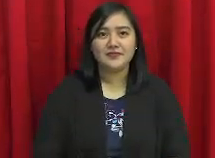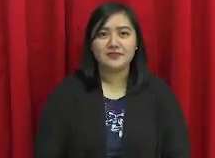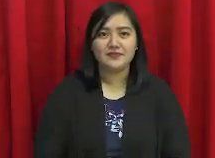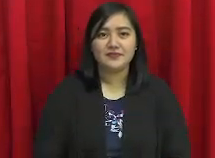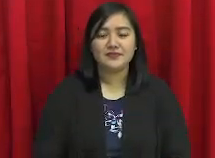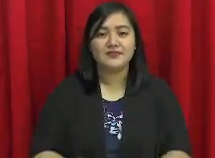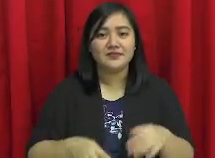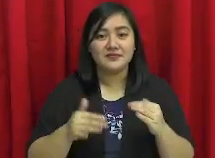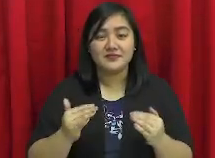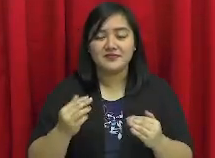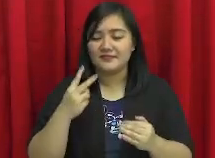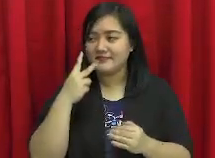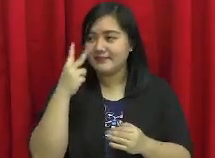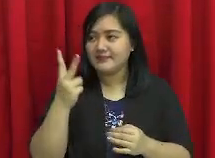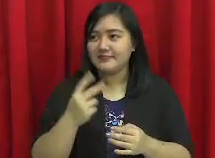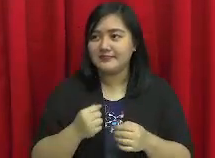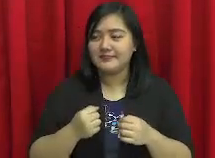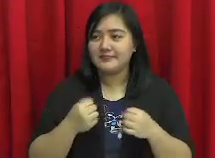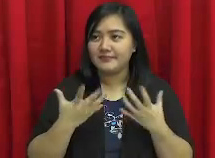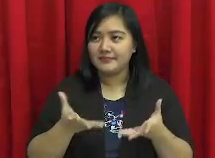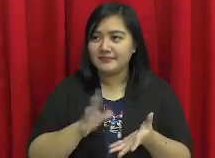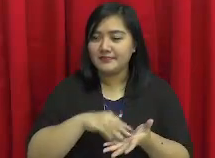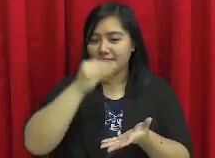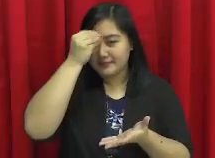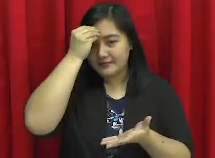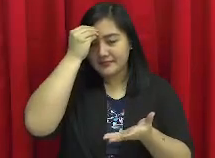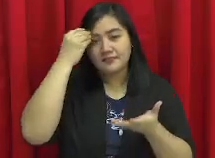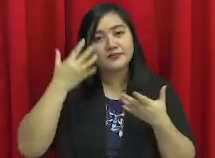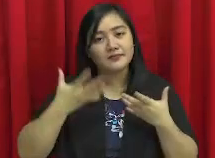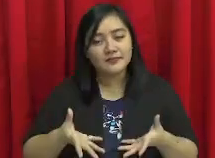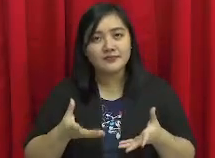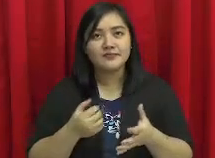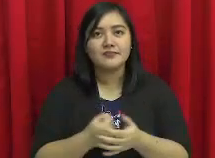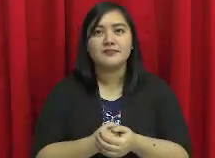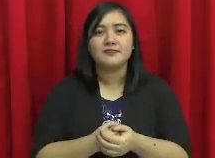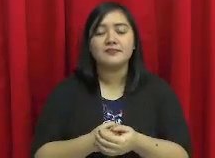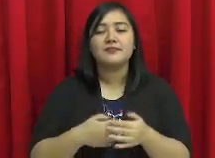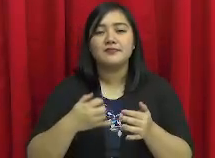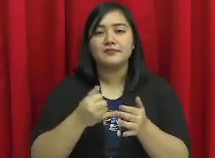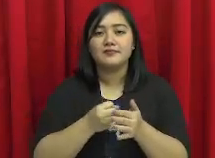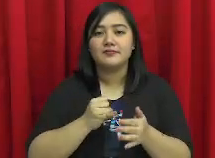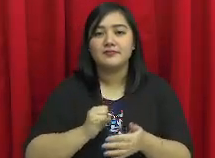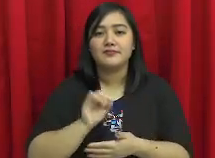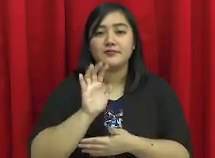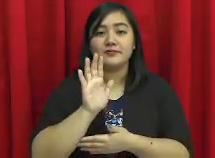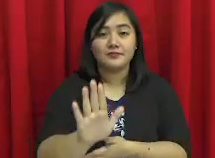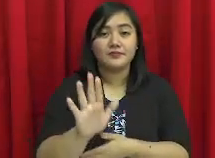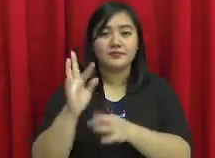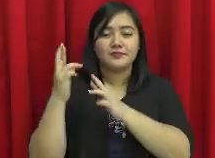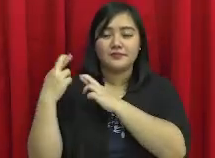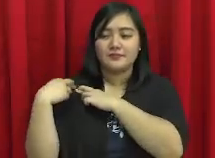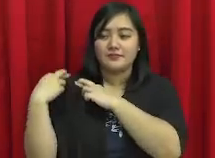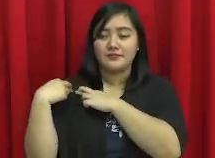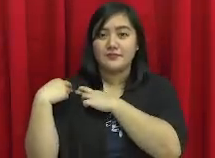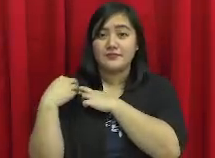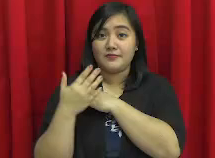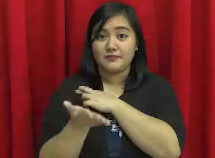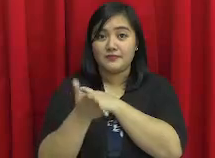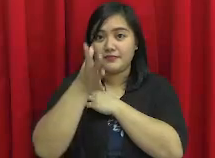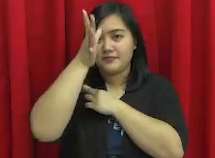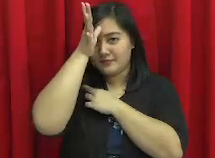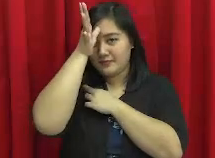dito na ang pinapunto ko po dito, it is our responsibility. Yun. Leaders of the home.